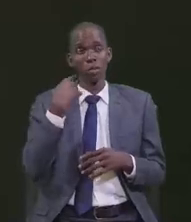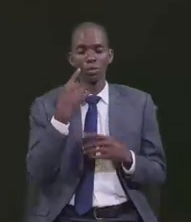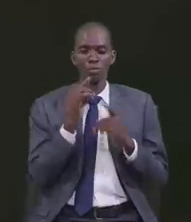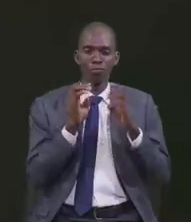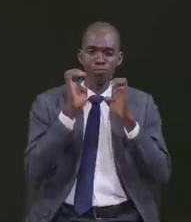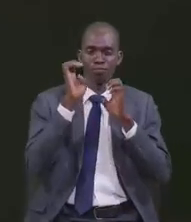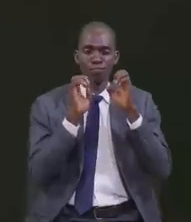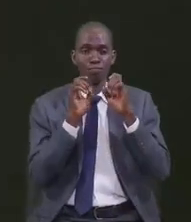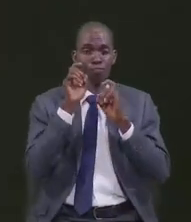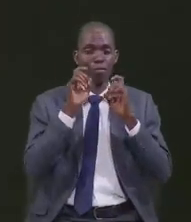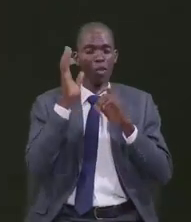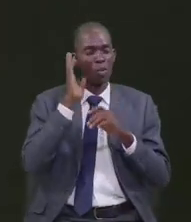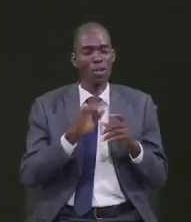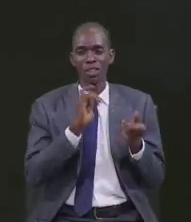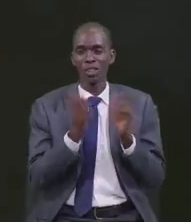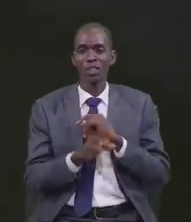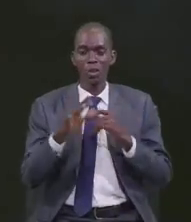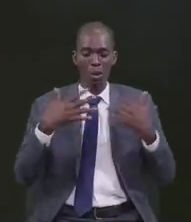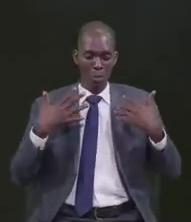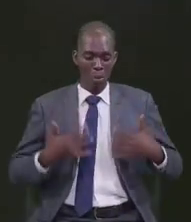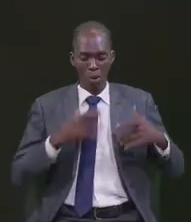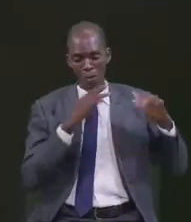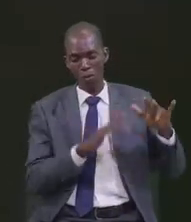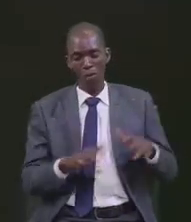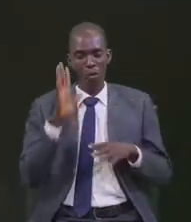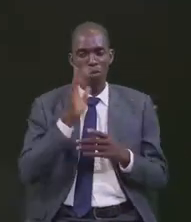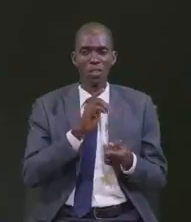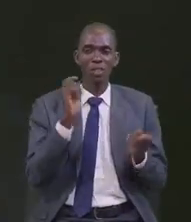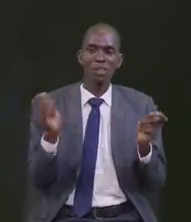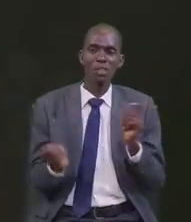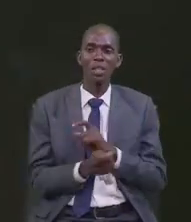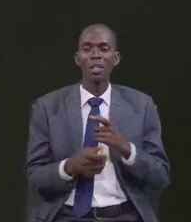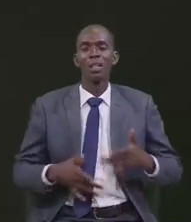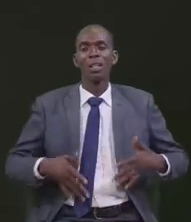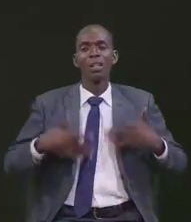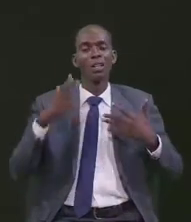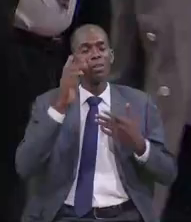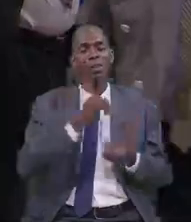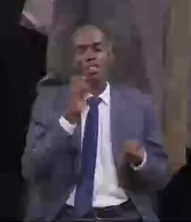Mais votre sang va bien couler, va bien circuler. Votre vie va changer.